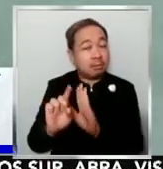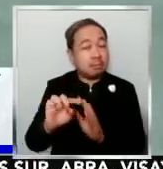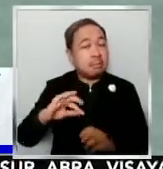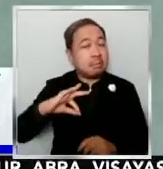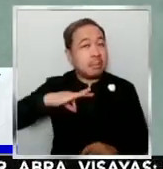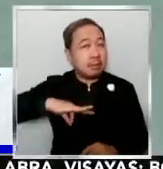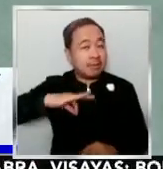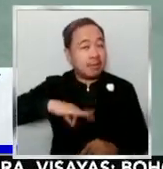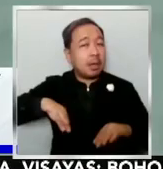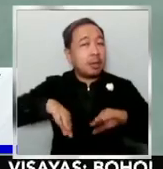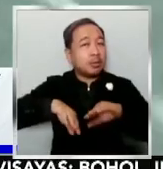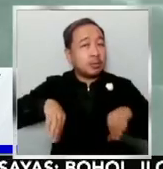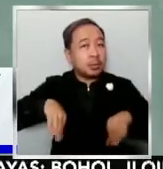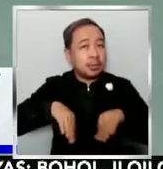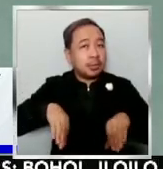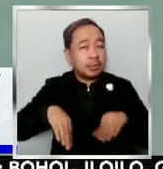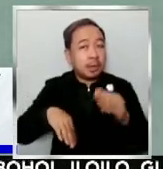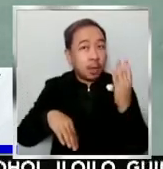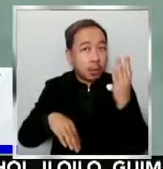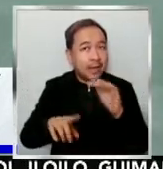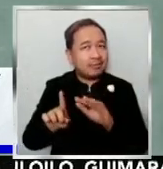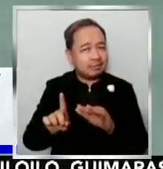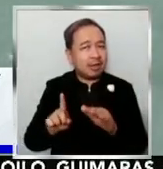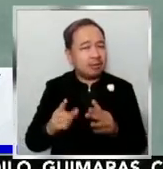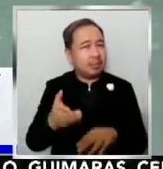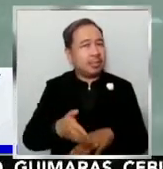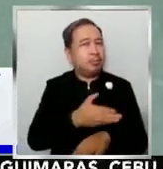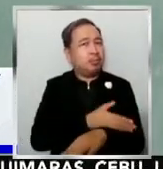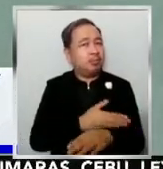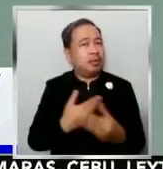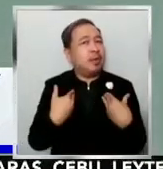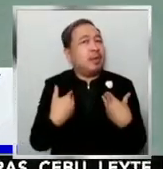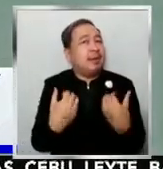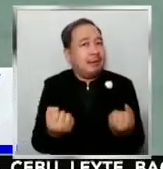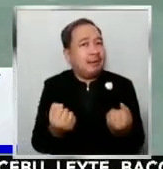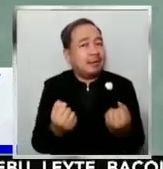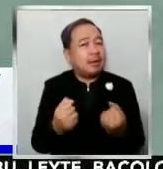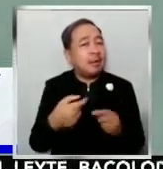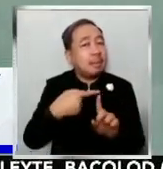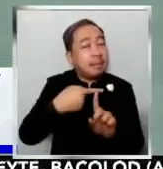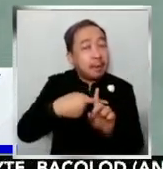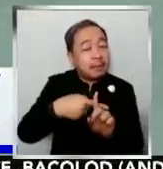daan para umayos ang kanyang katawan at luminaw ang kanyang pag-iisip.